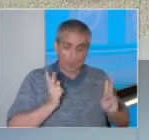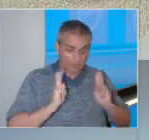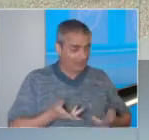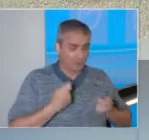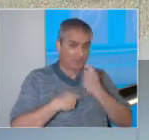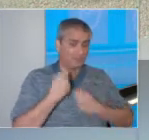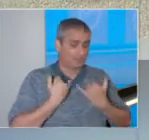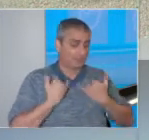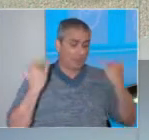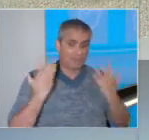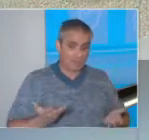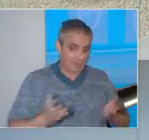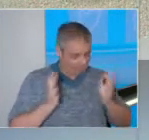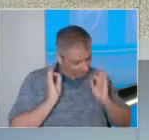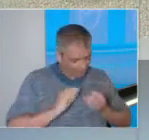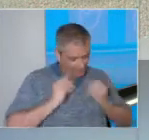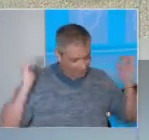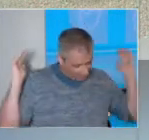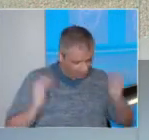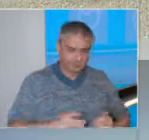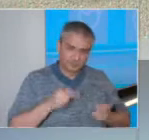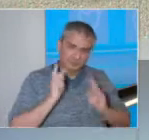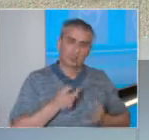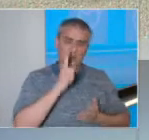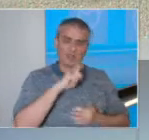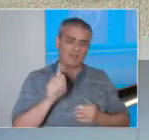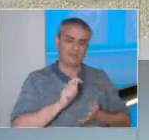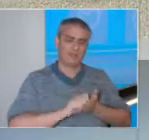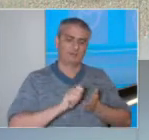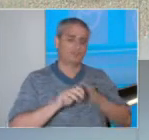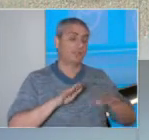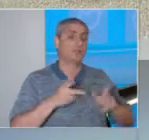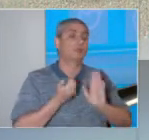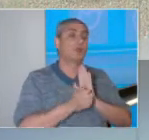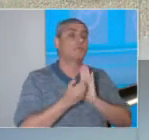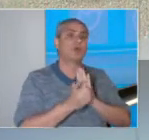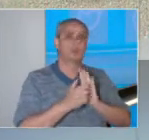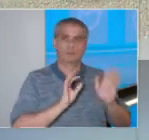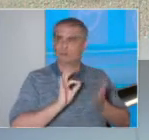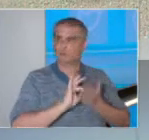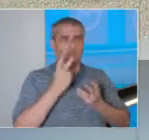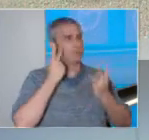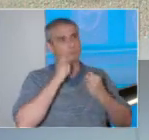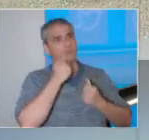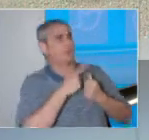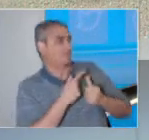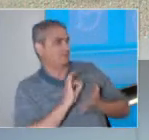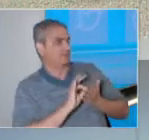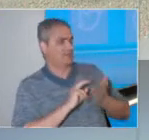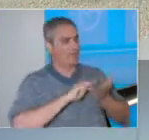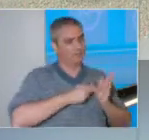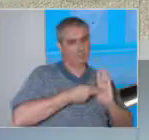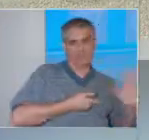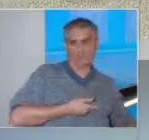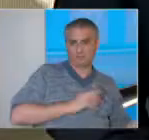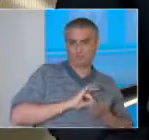מאפשרת לעסקים להתפתח, באמת לצמצם אותה, צריך לבטל משרדי ממשלה מיותרים, משרד המודיעין ומשרד לעניינים